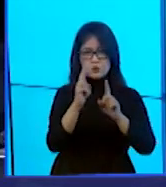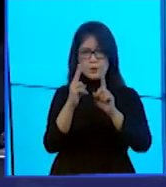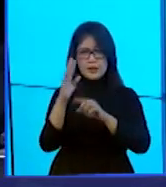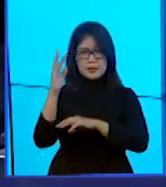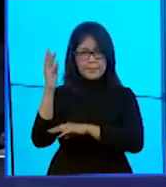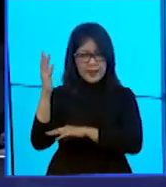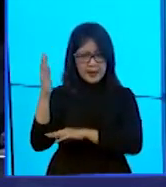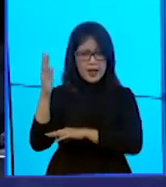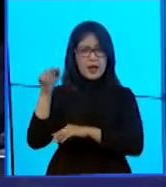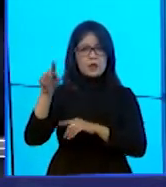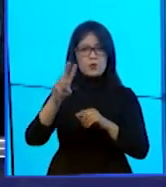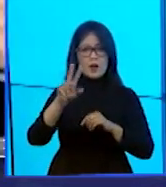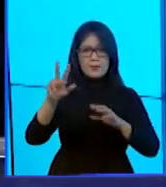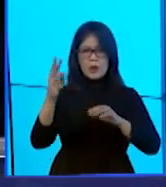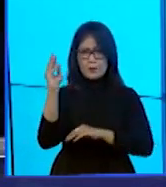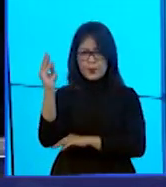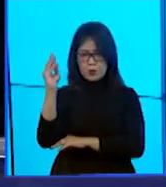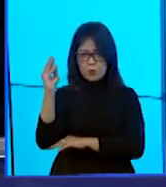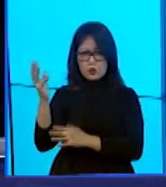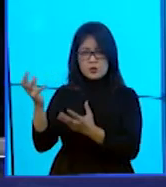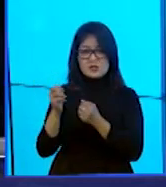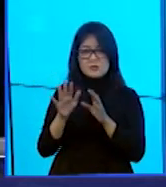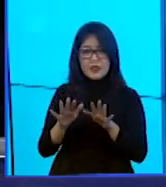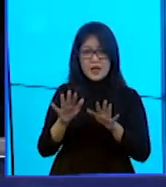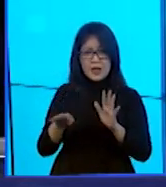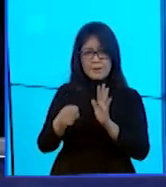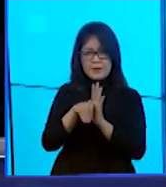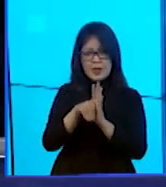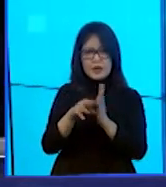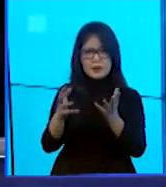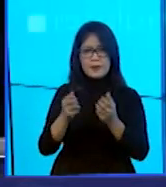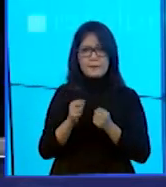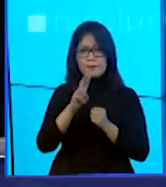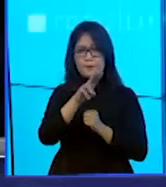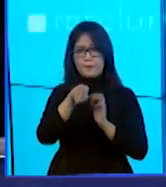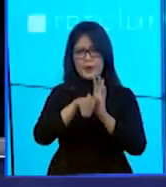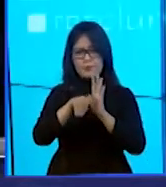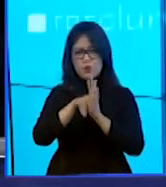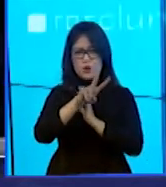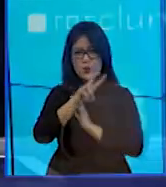28 perunggu. Berikut perolehan sementara medali PON ke-20 Papua.